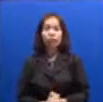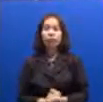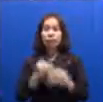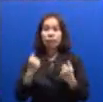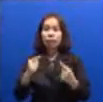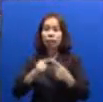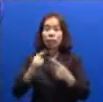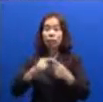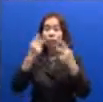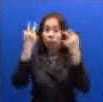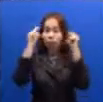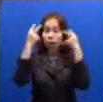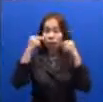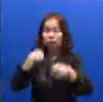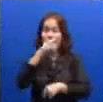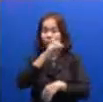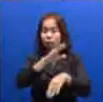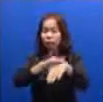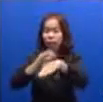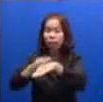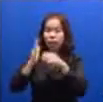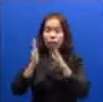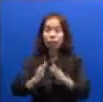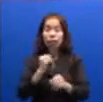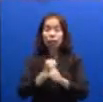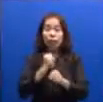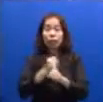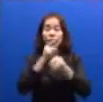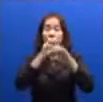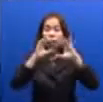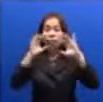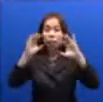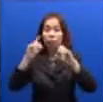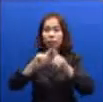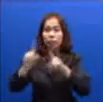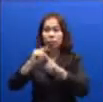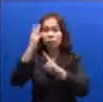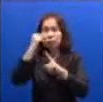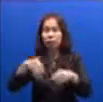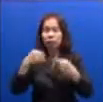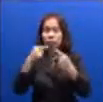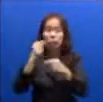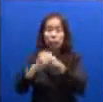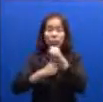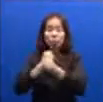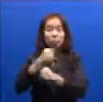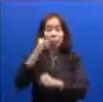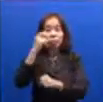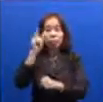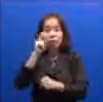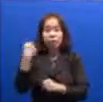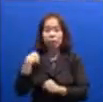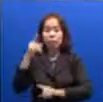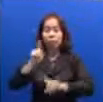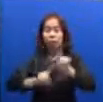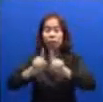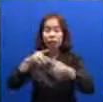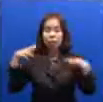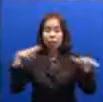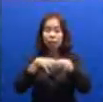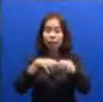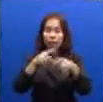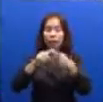ปธนตรีขอบคุณเจ้าหน้าที่รัฐทุกหน่วยงานที่ร่วมกันทำให้คนไทยนั้นมีความสุขในช่วงของเทศกาลปีใหม่และสถิติการเกิดอุบัติเหตุ